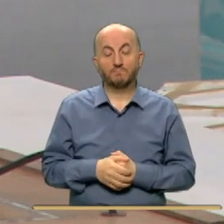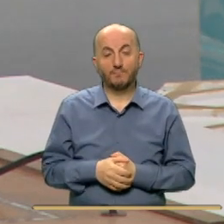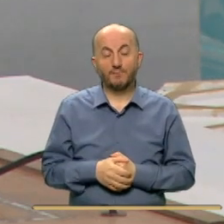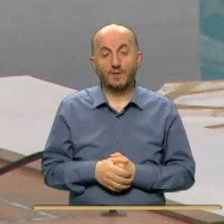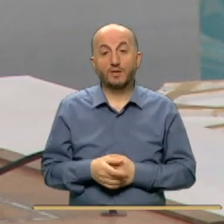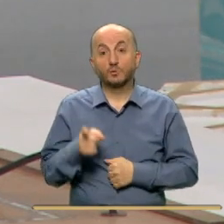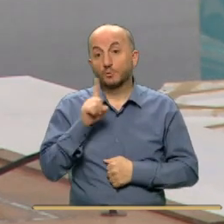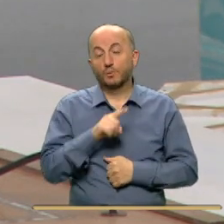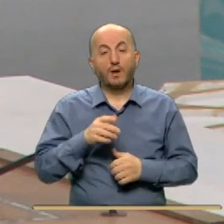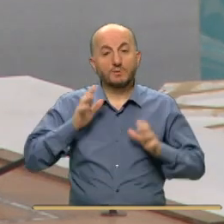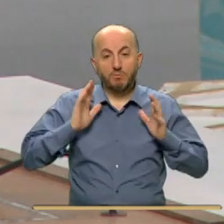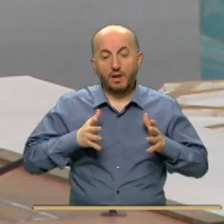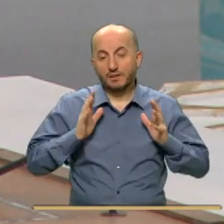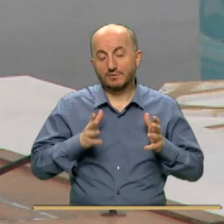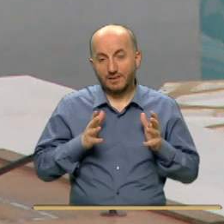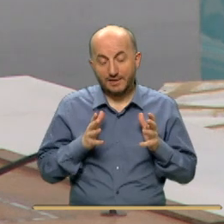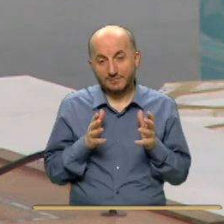Çünkü ibadetler